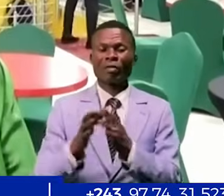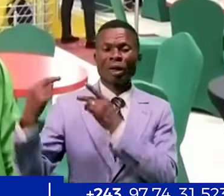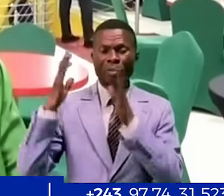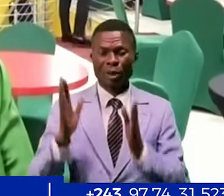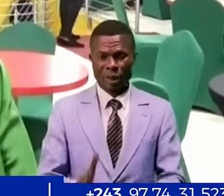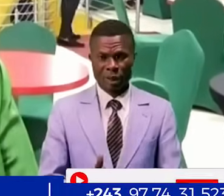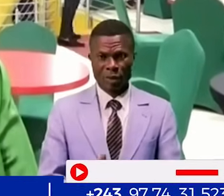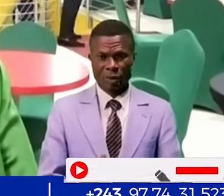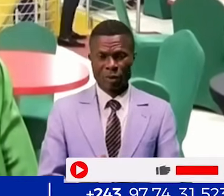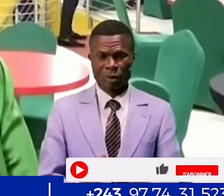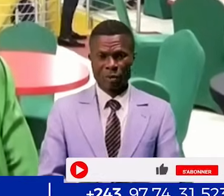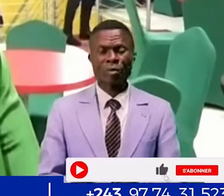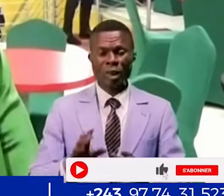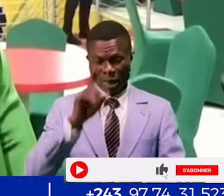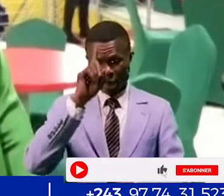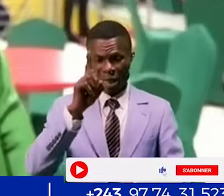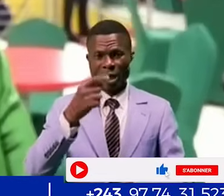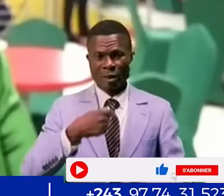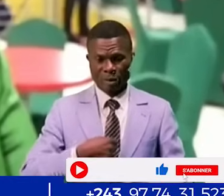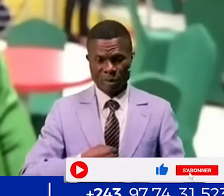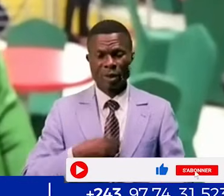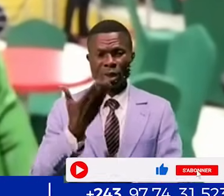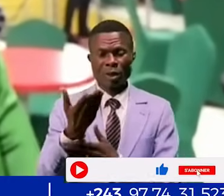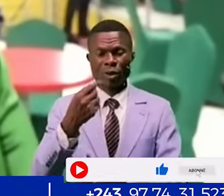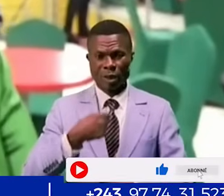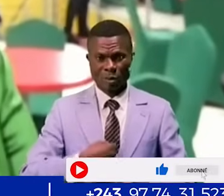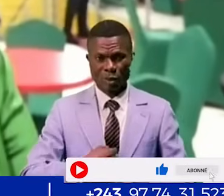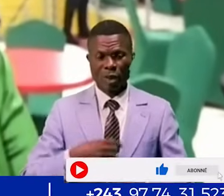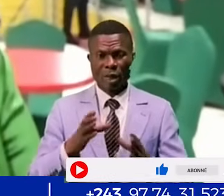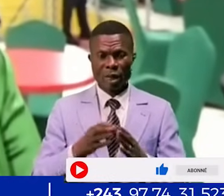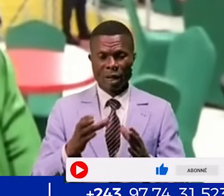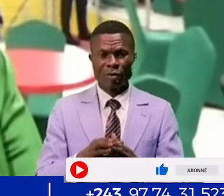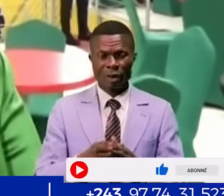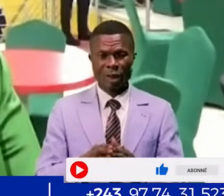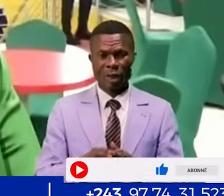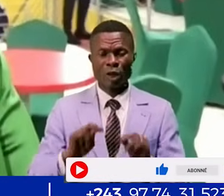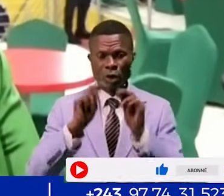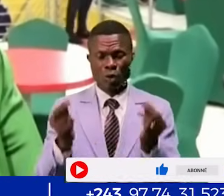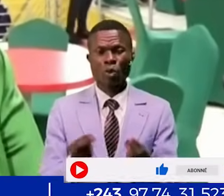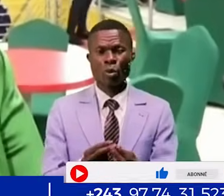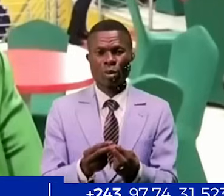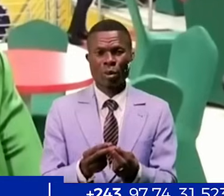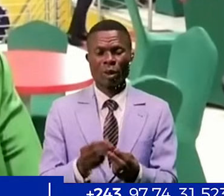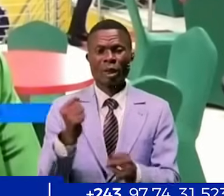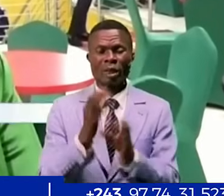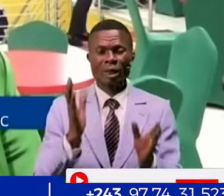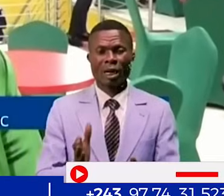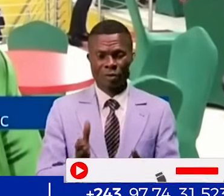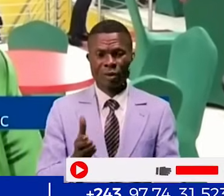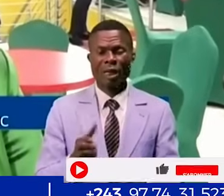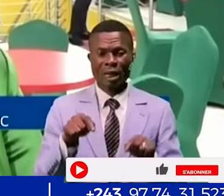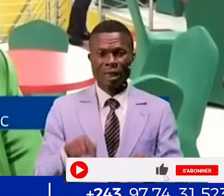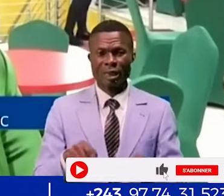sur base de nos compétences. Ça m'a demandé, avec cet effectif que vous avez de, des agents et travailleurs